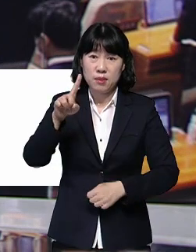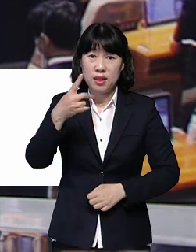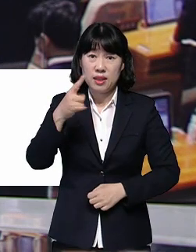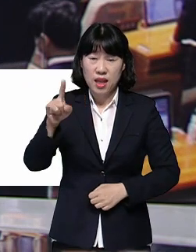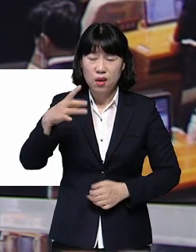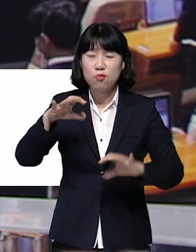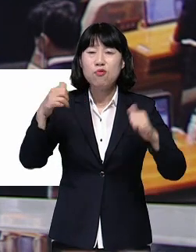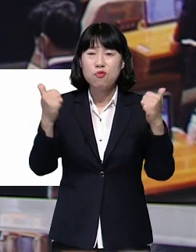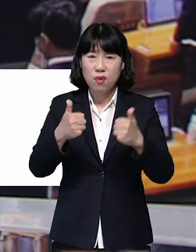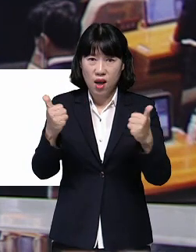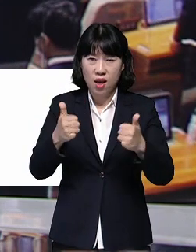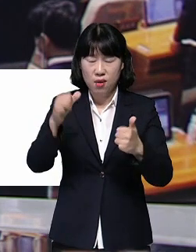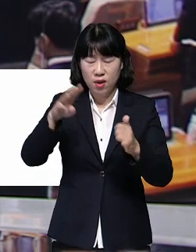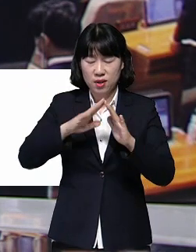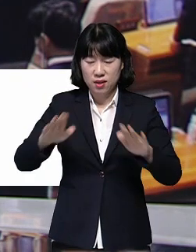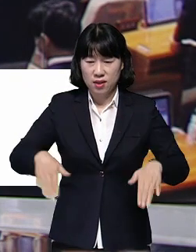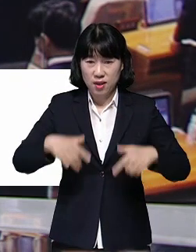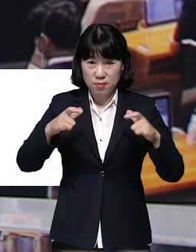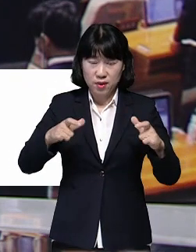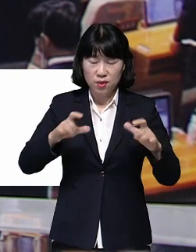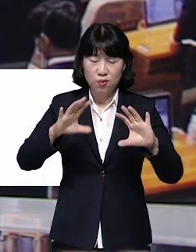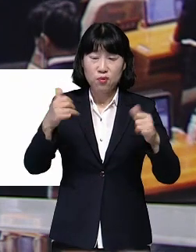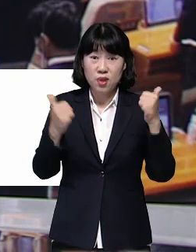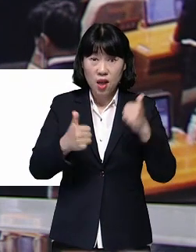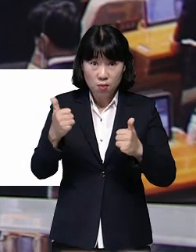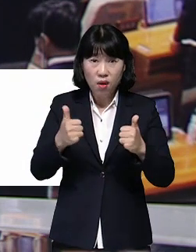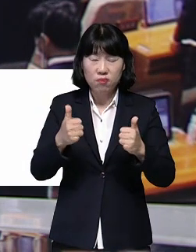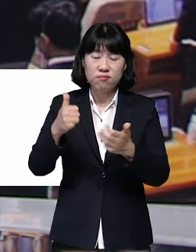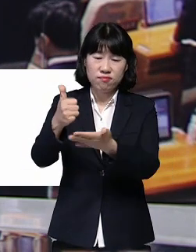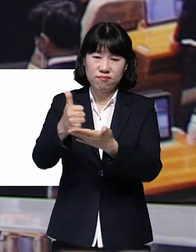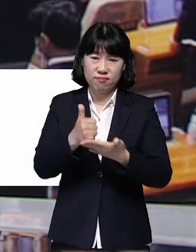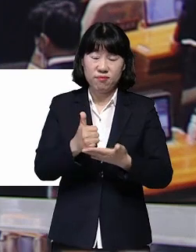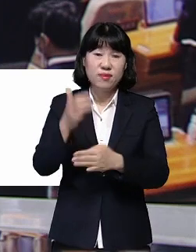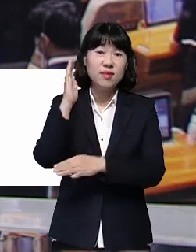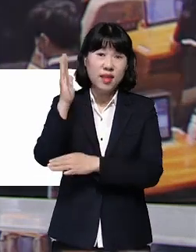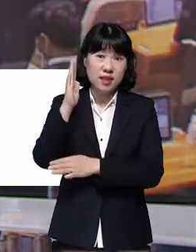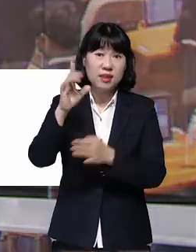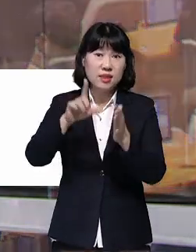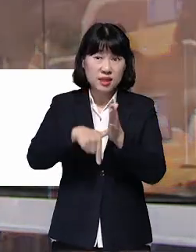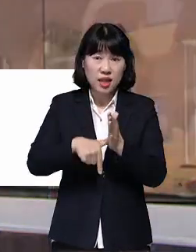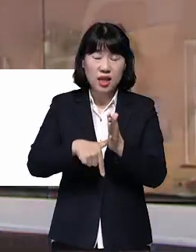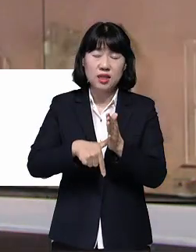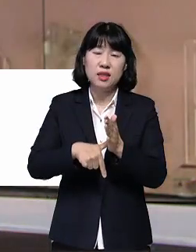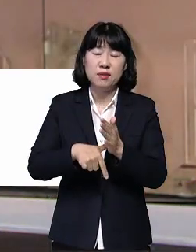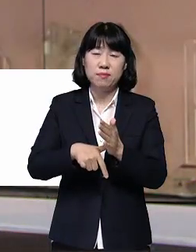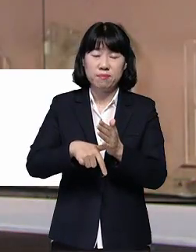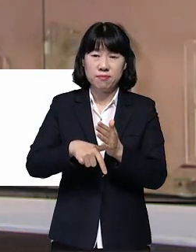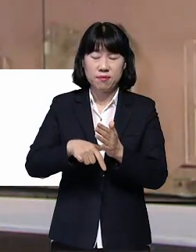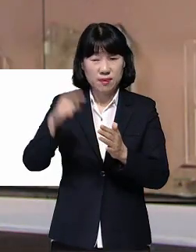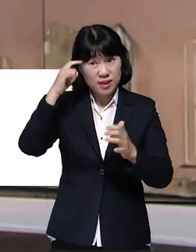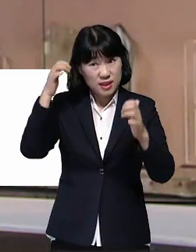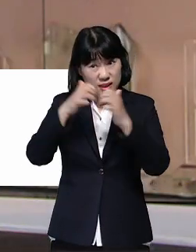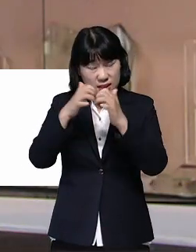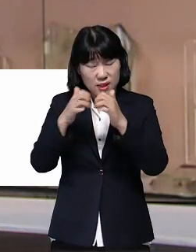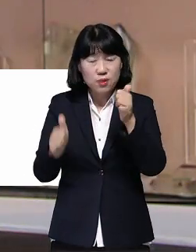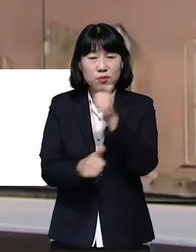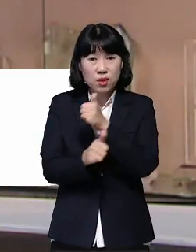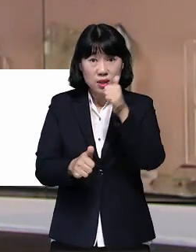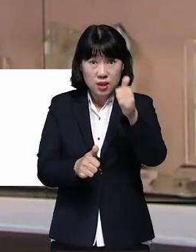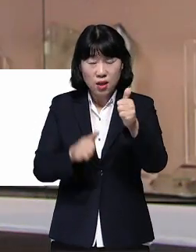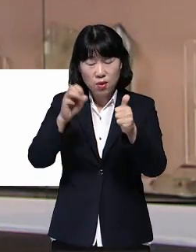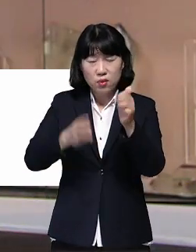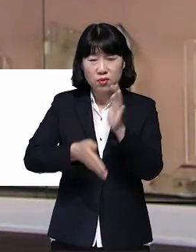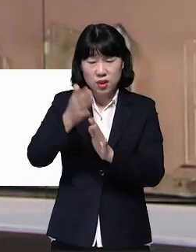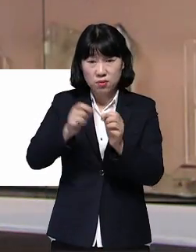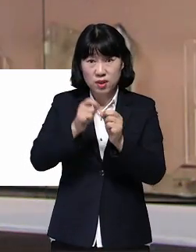전남 국회의원에게 듣는다 시간을 마련했습니다. 오늘은 첫 순서로 민주당 전략기획위원장과 광주시당